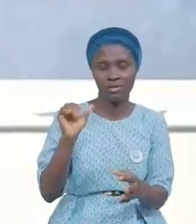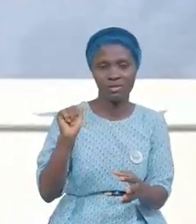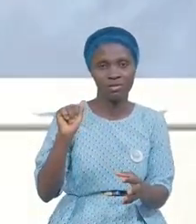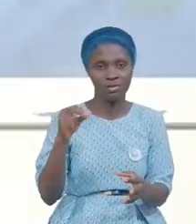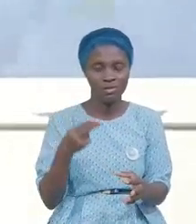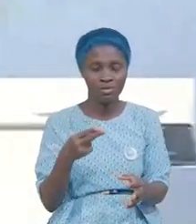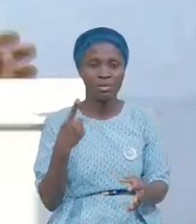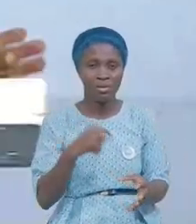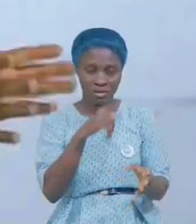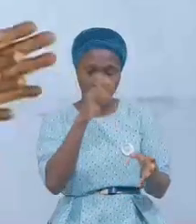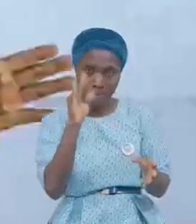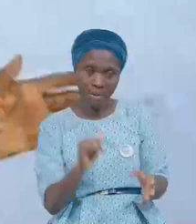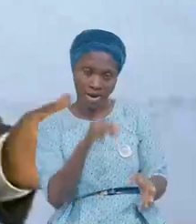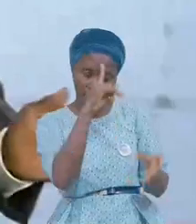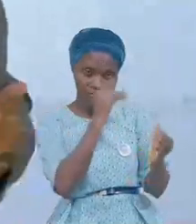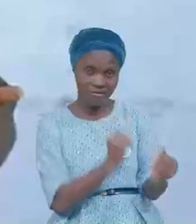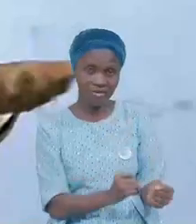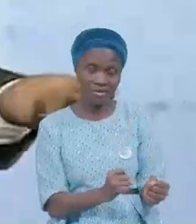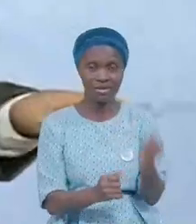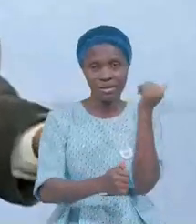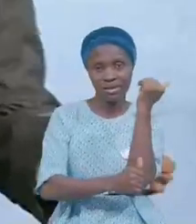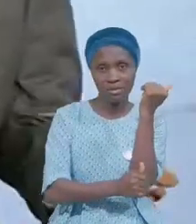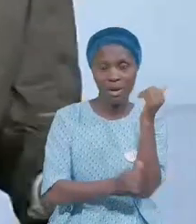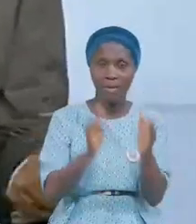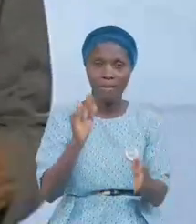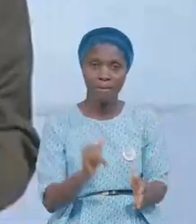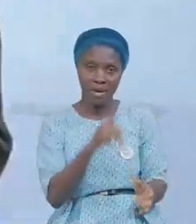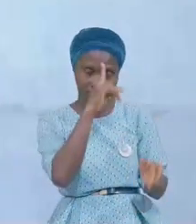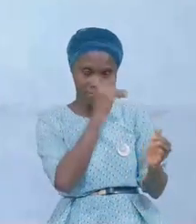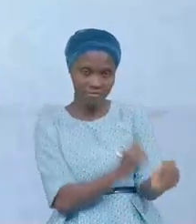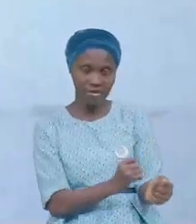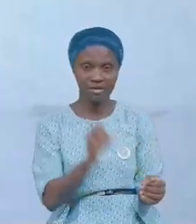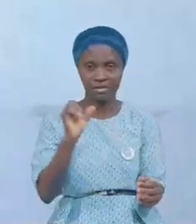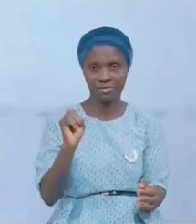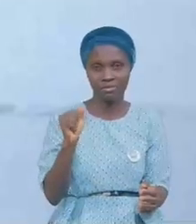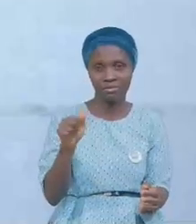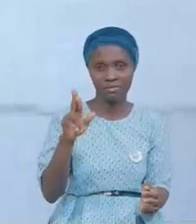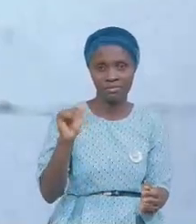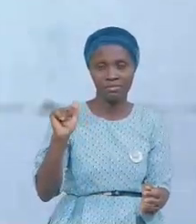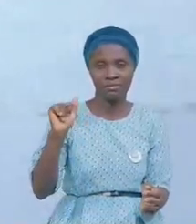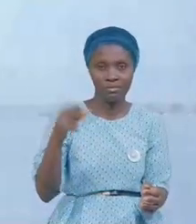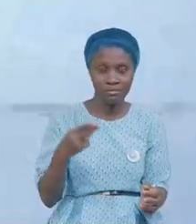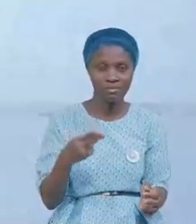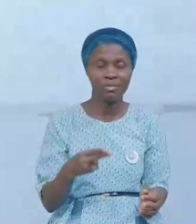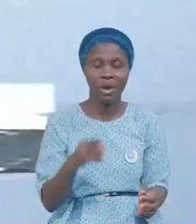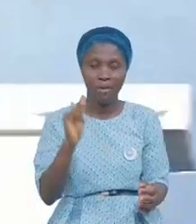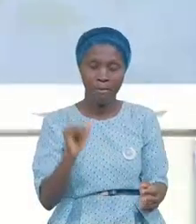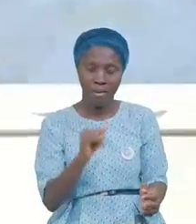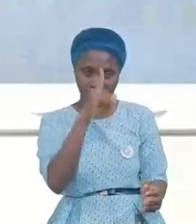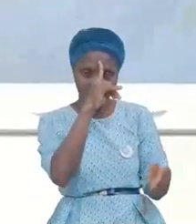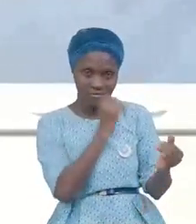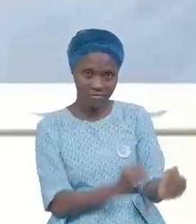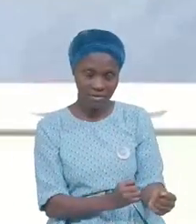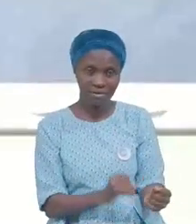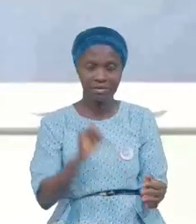pas la foi Abraham, pas la foi Sarah, pas la foi Isaac, pas la foi. On nous parle de Jacob, pas la foi,